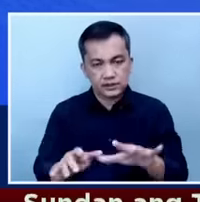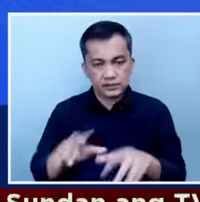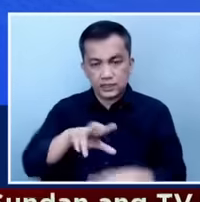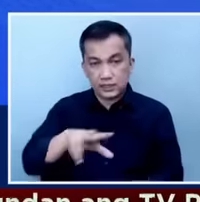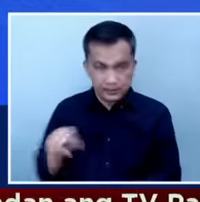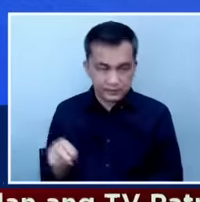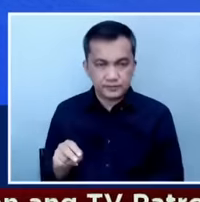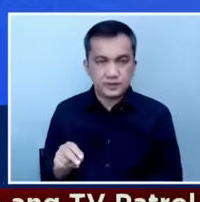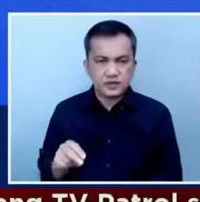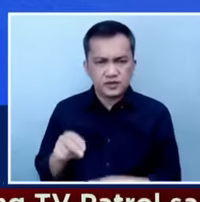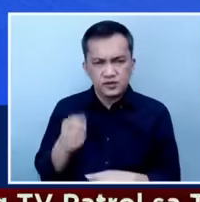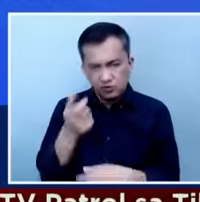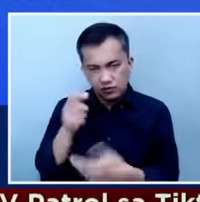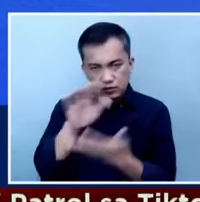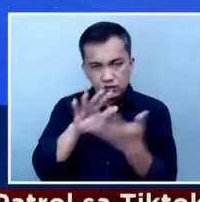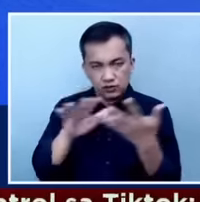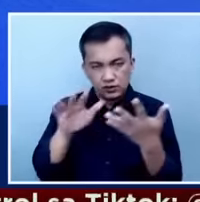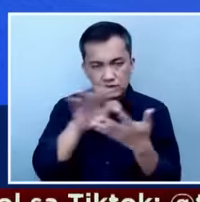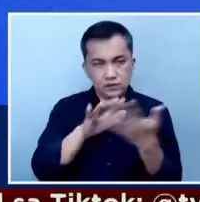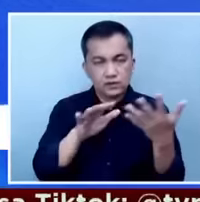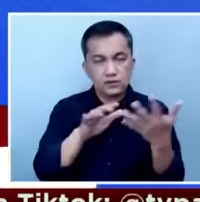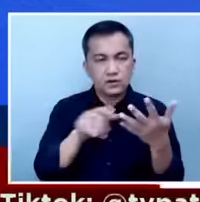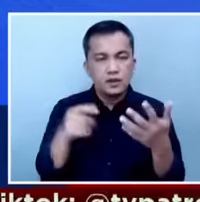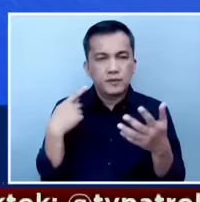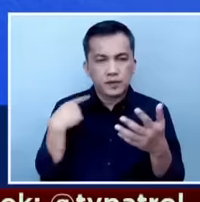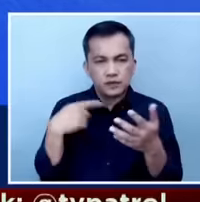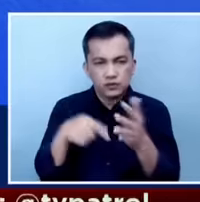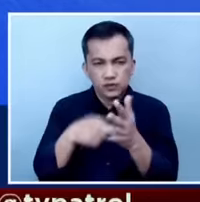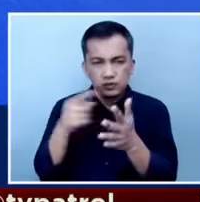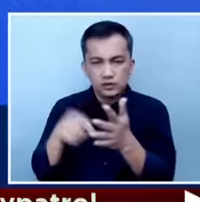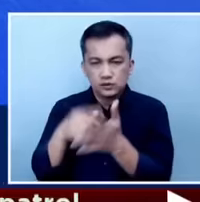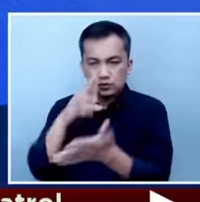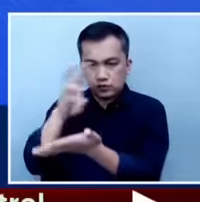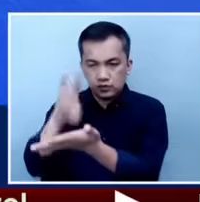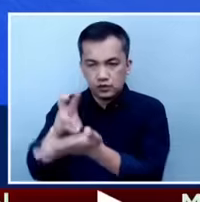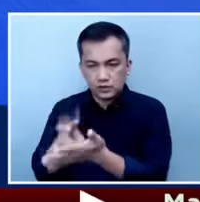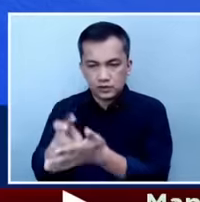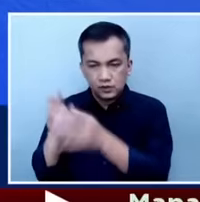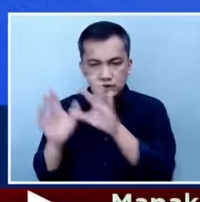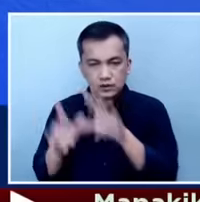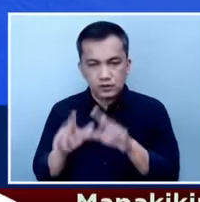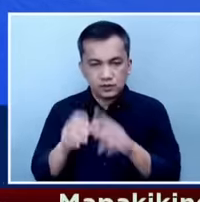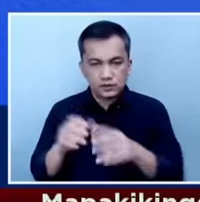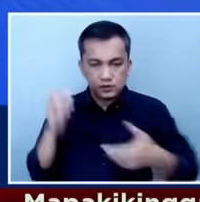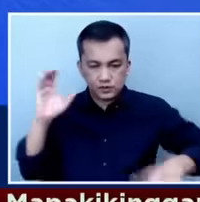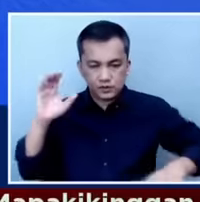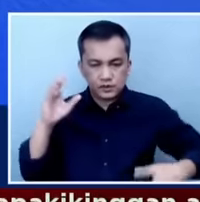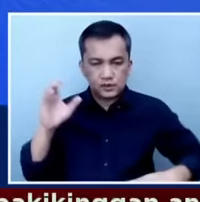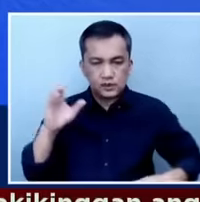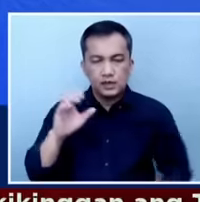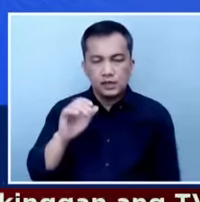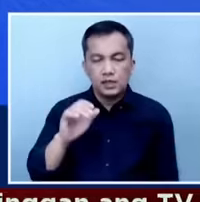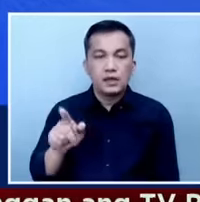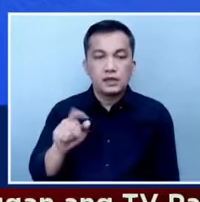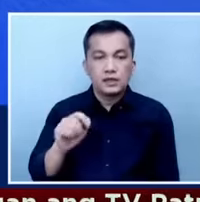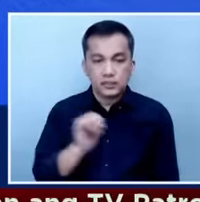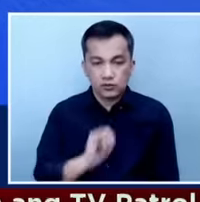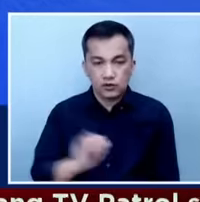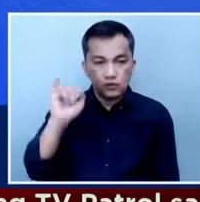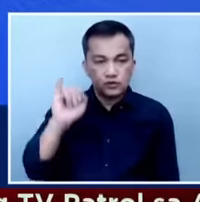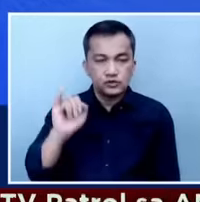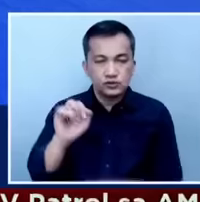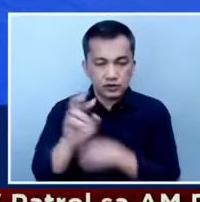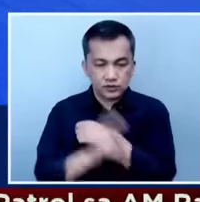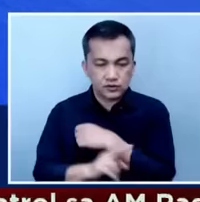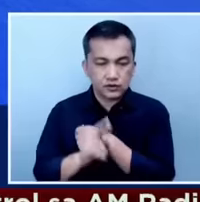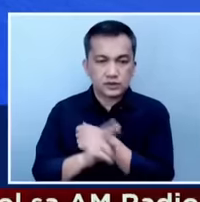Bahagyang maulap hanggang sa maulap na kalangitan na may pulupulong pag-ulan naman sa Cordillera Administrative Region, Ilocos Region at ilang